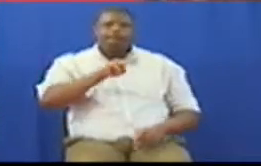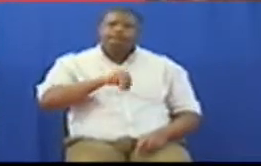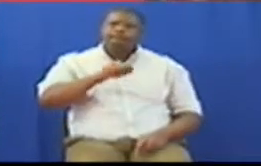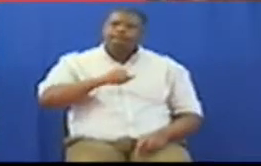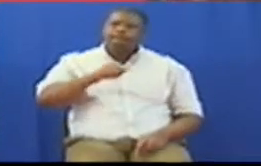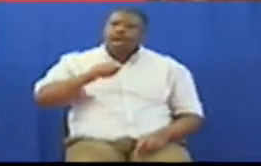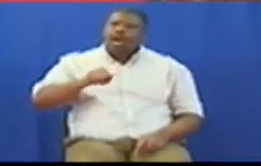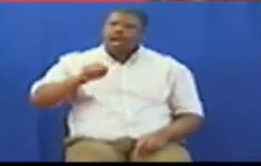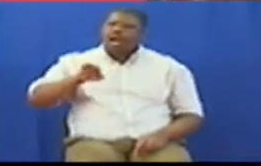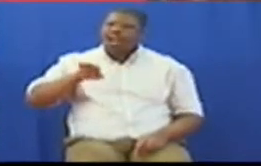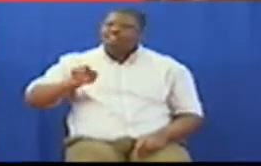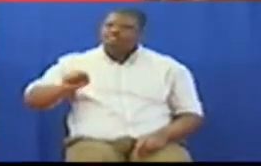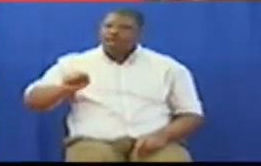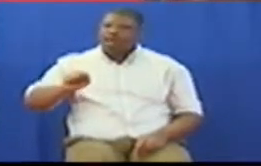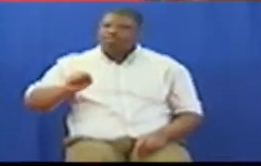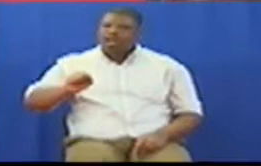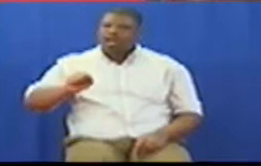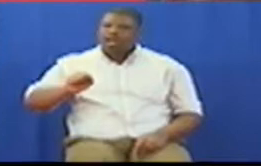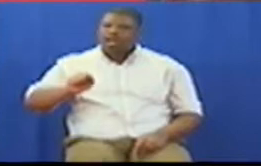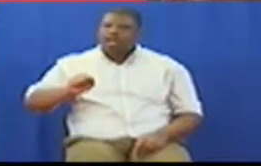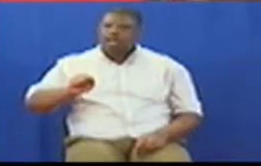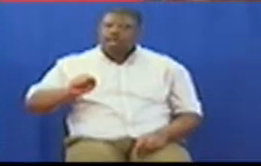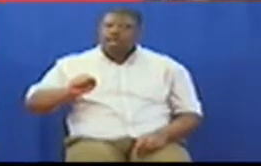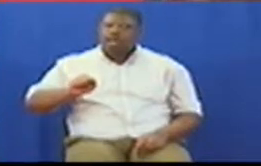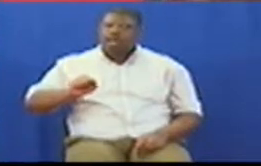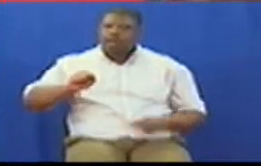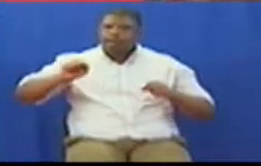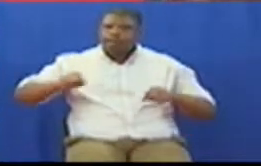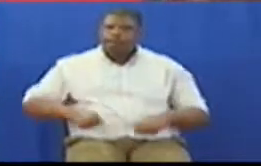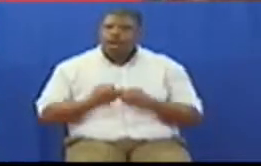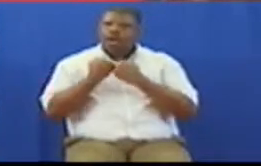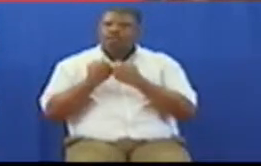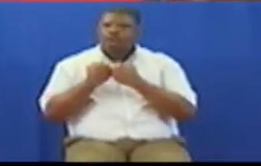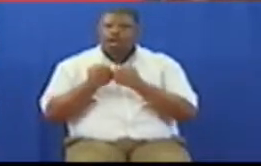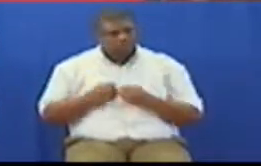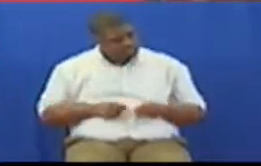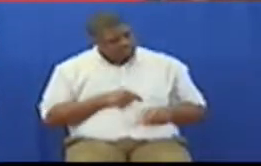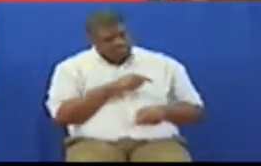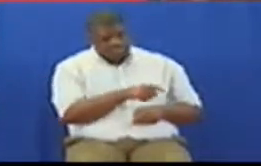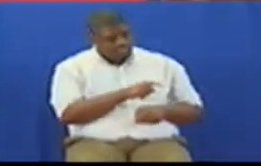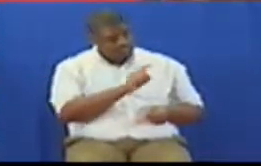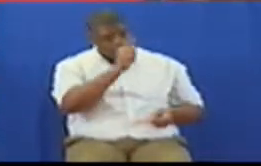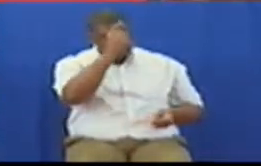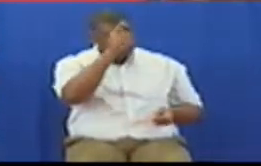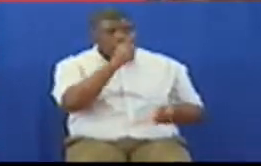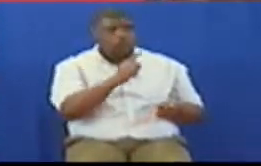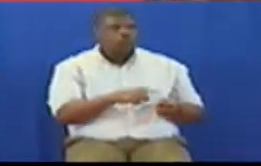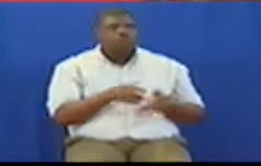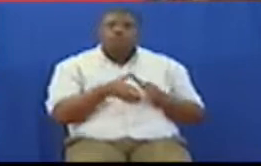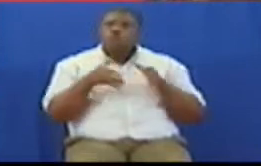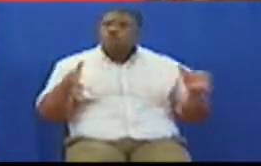muhimu ambao unastahili. Kitengo kile naamini kabisa kwamba kina upungufu mkubwa wa